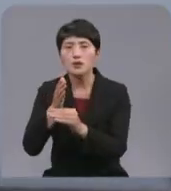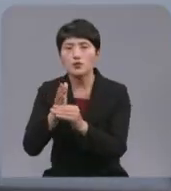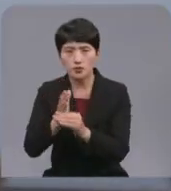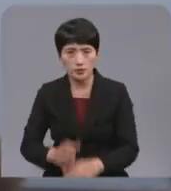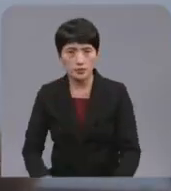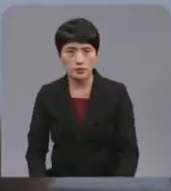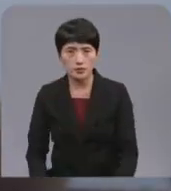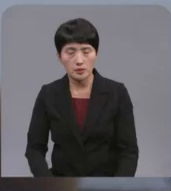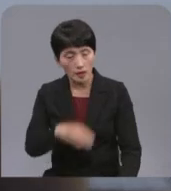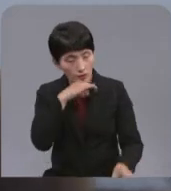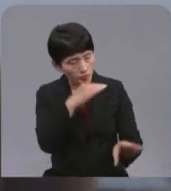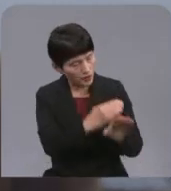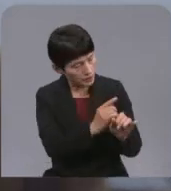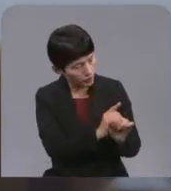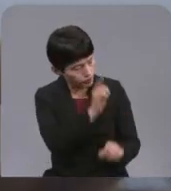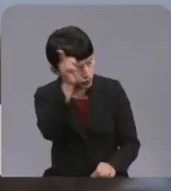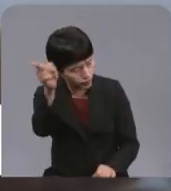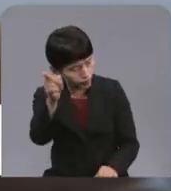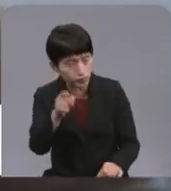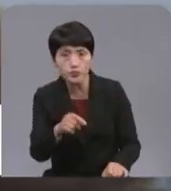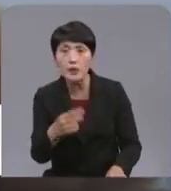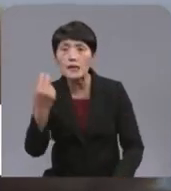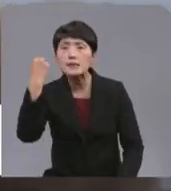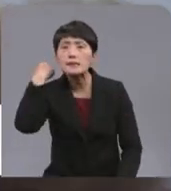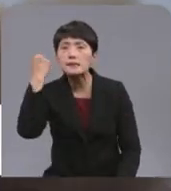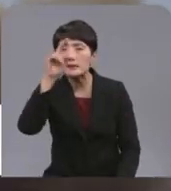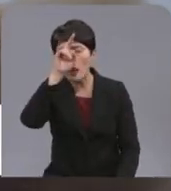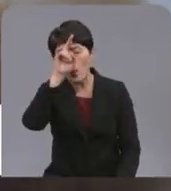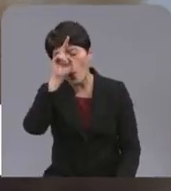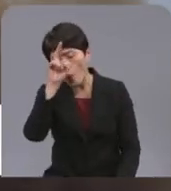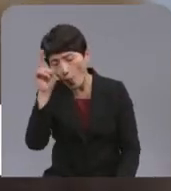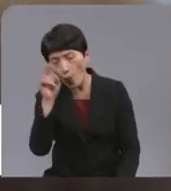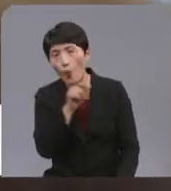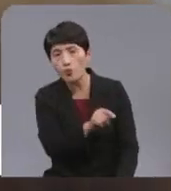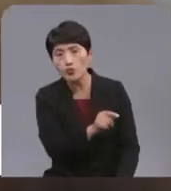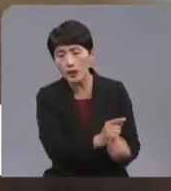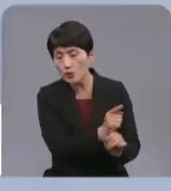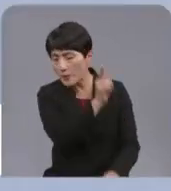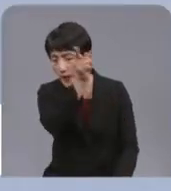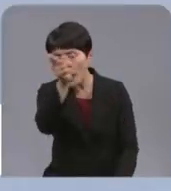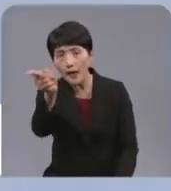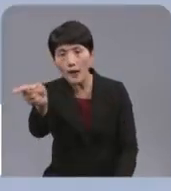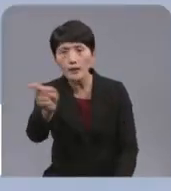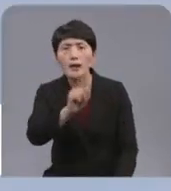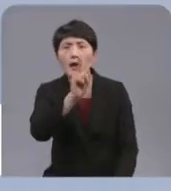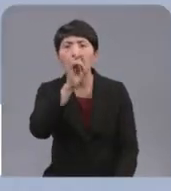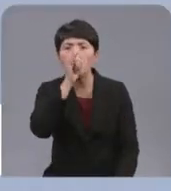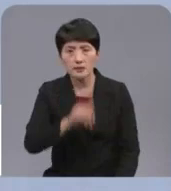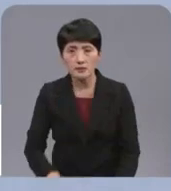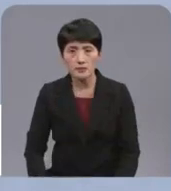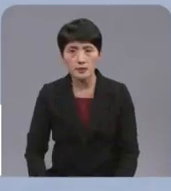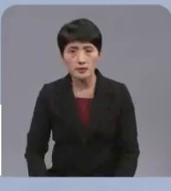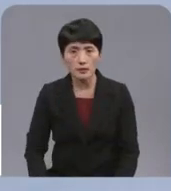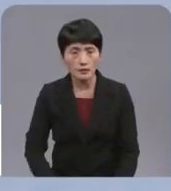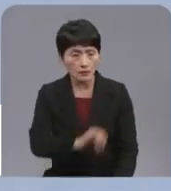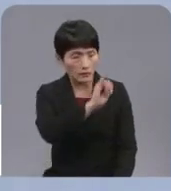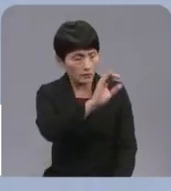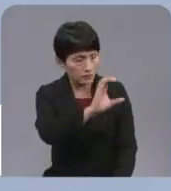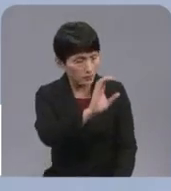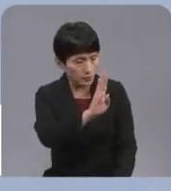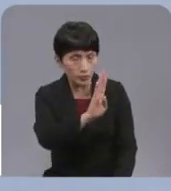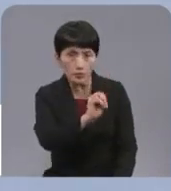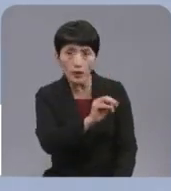настоящее время ведется подробный анализ других характеристик ракет Это третья подобная провокация